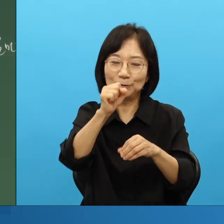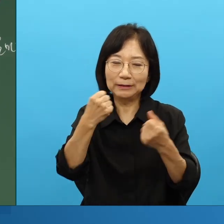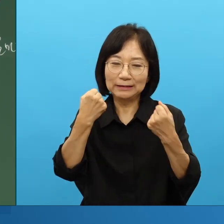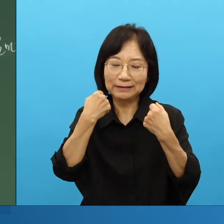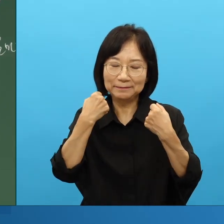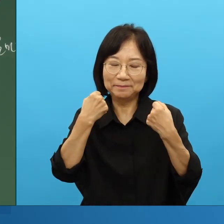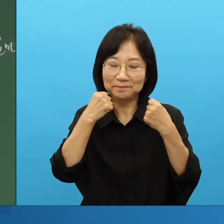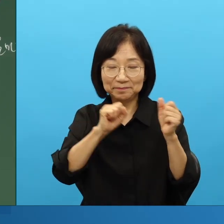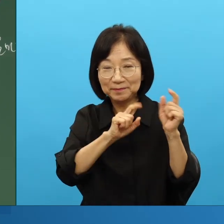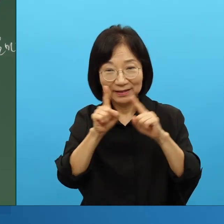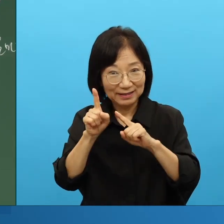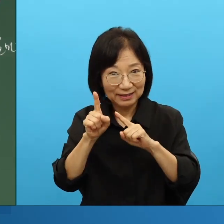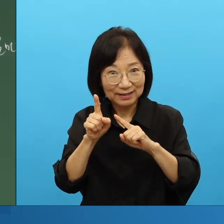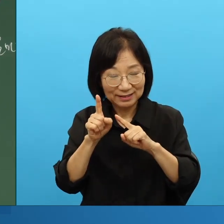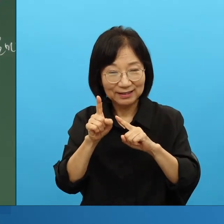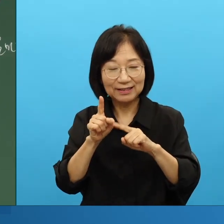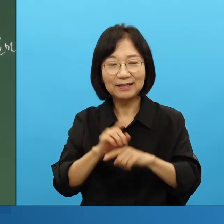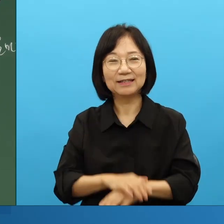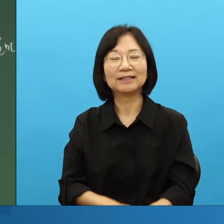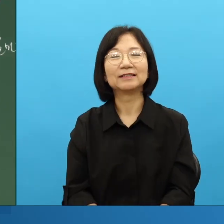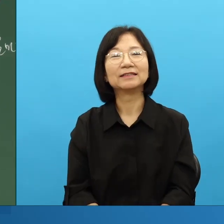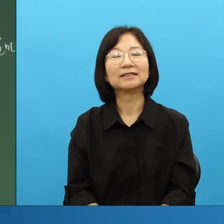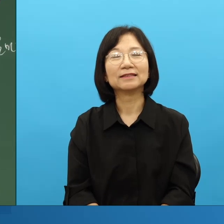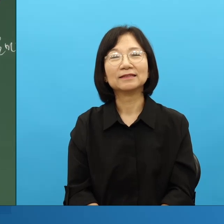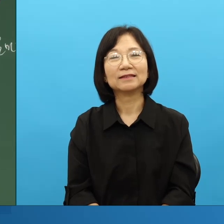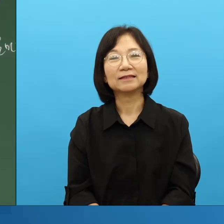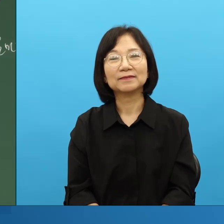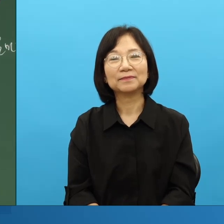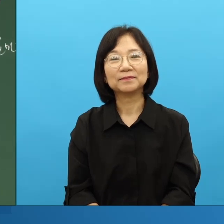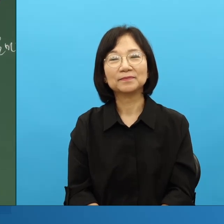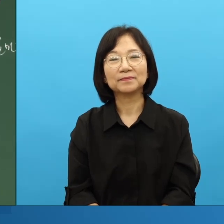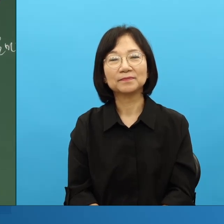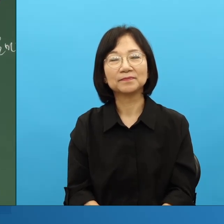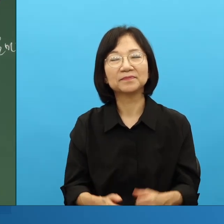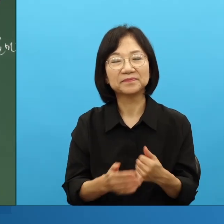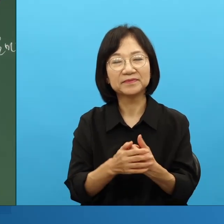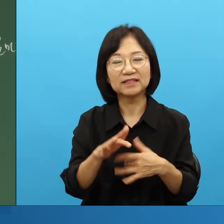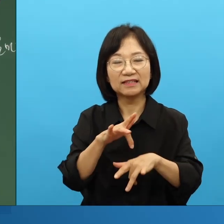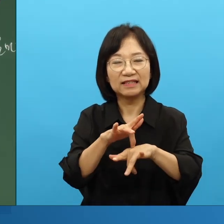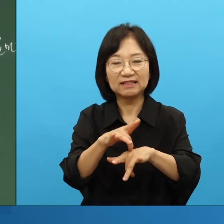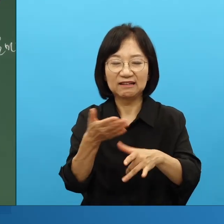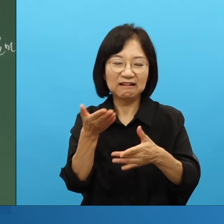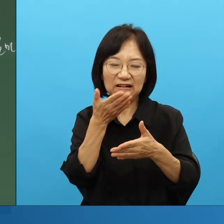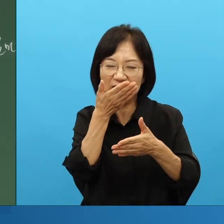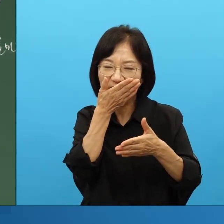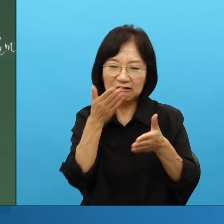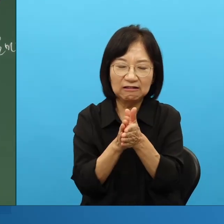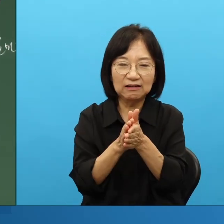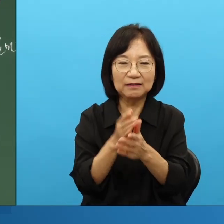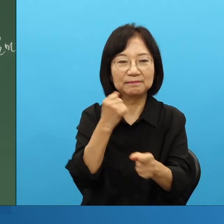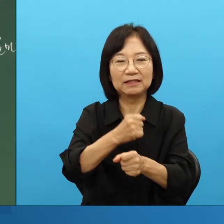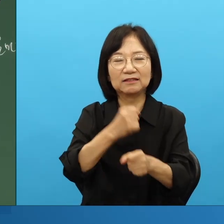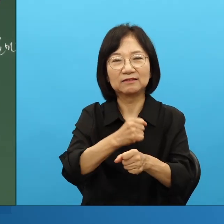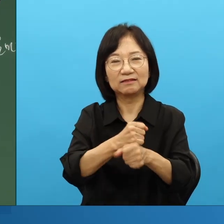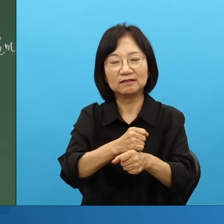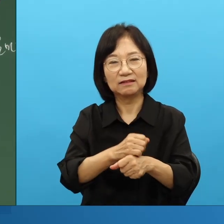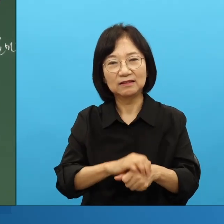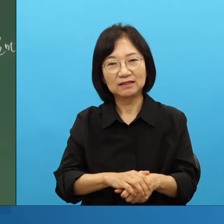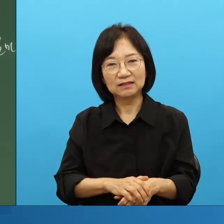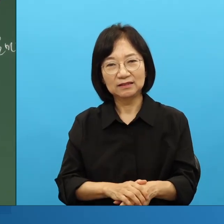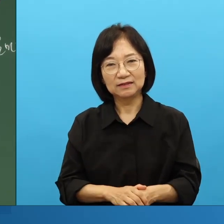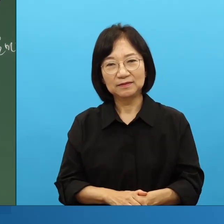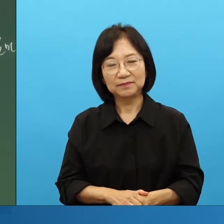만듭니까? 多么鼓舞人心. 요래 가지고 내 비림을 만드는 거예요. 用这样的方法让人成大力. 대단합니다.